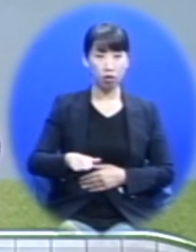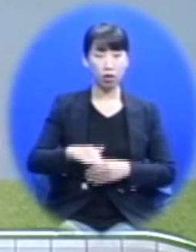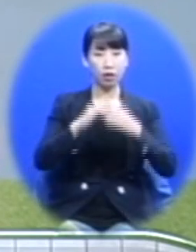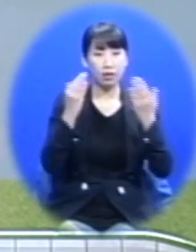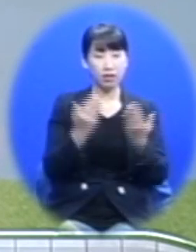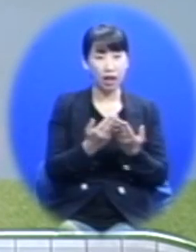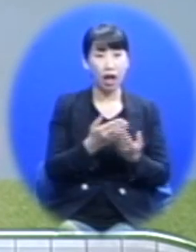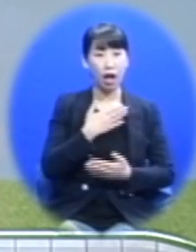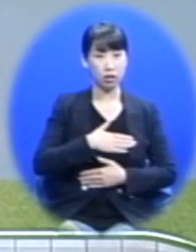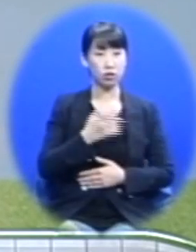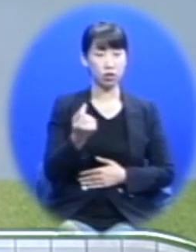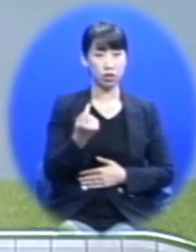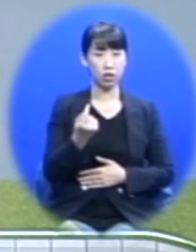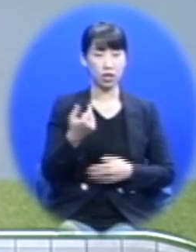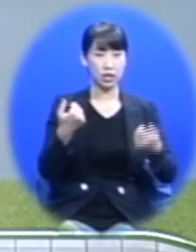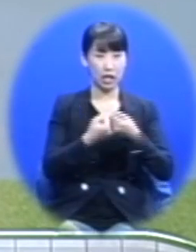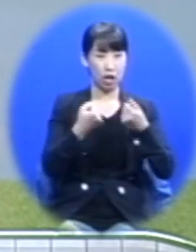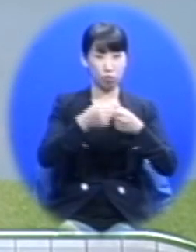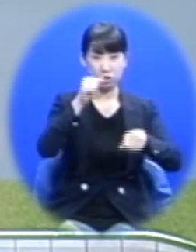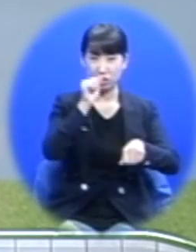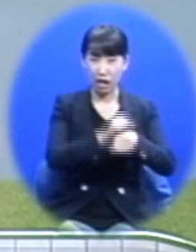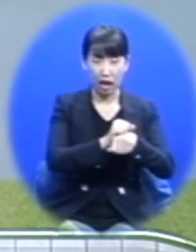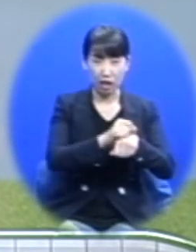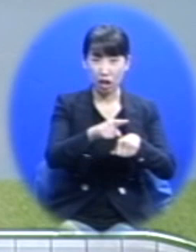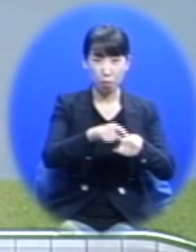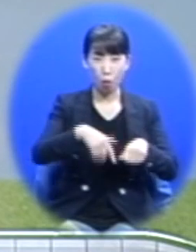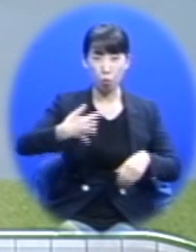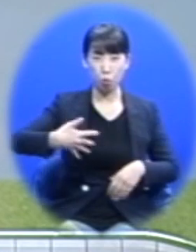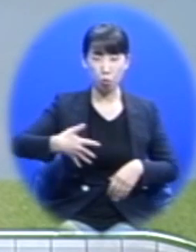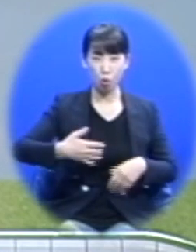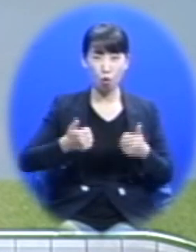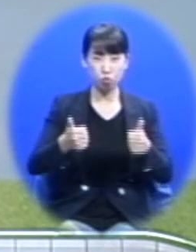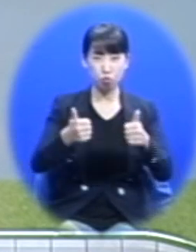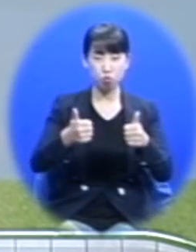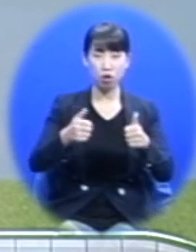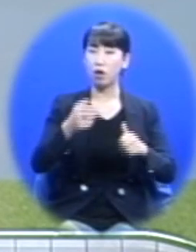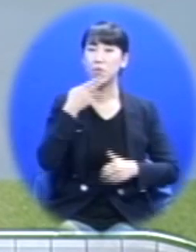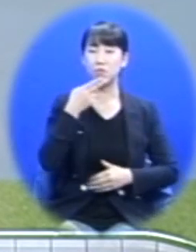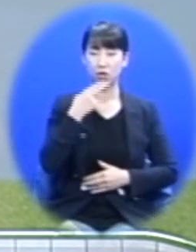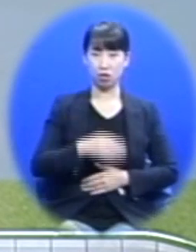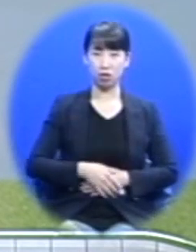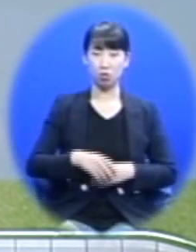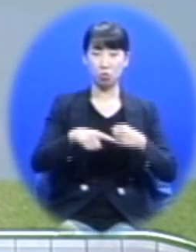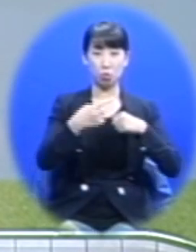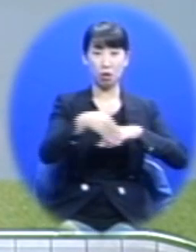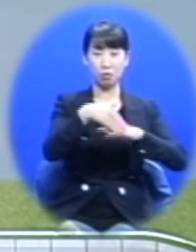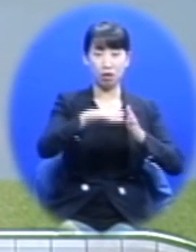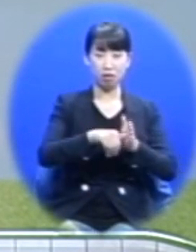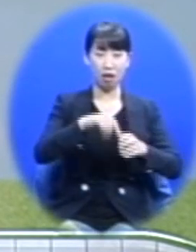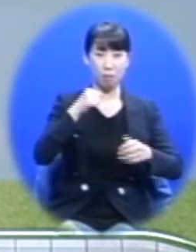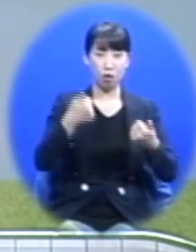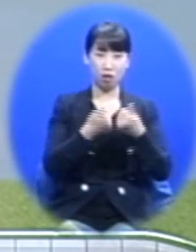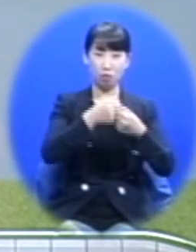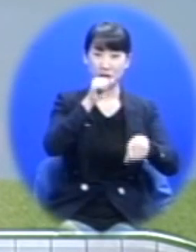아시죠? 싸움 잘하는 게 인생에 뭐 그렇게 대단합니까? 초등학교 다닐 때나 그 싸움 잘하는 거